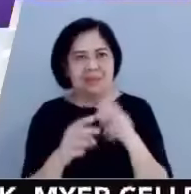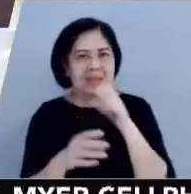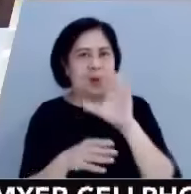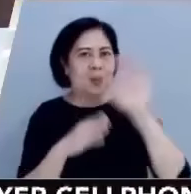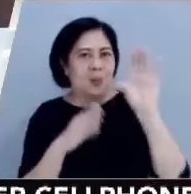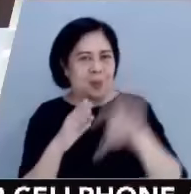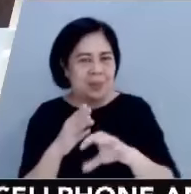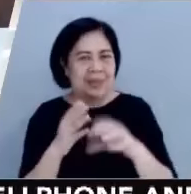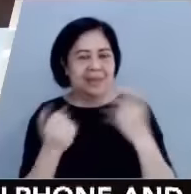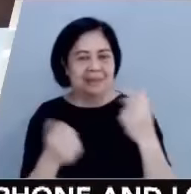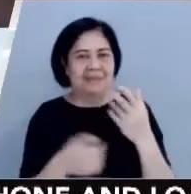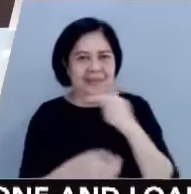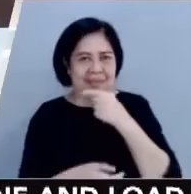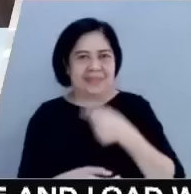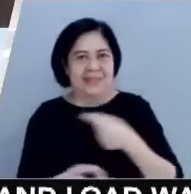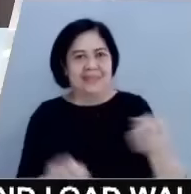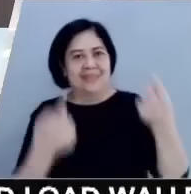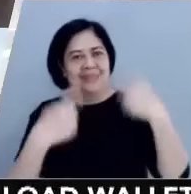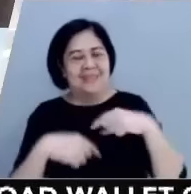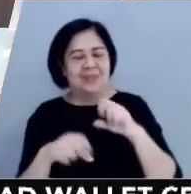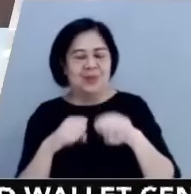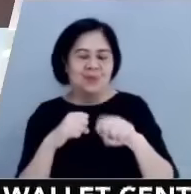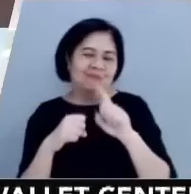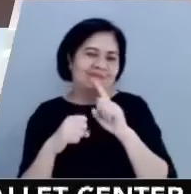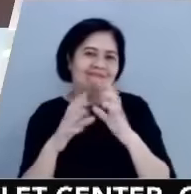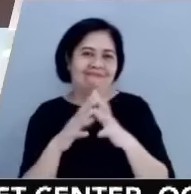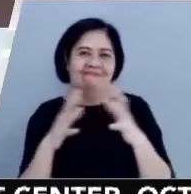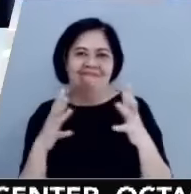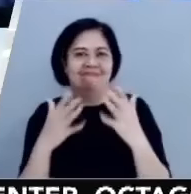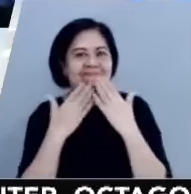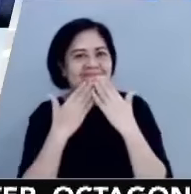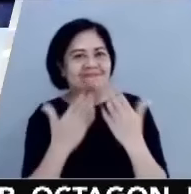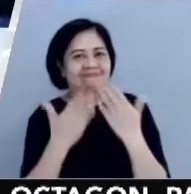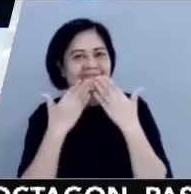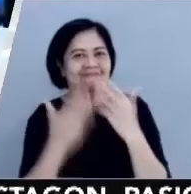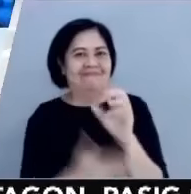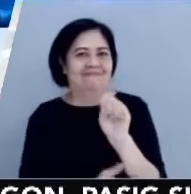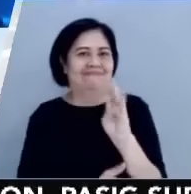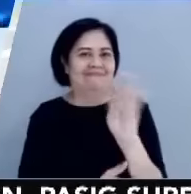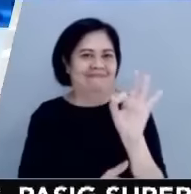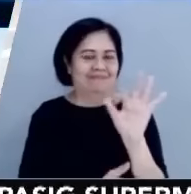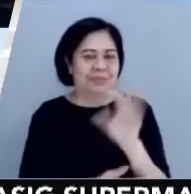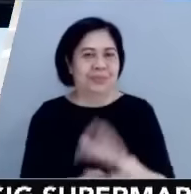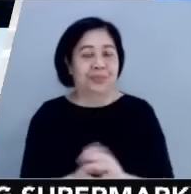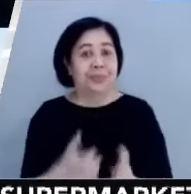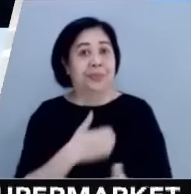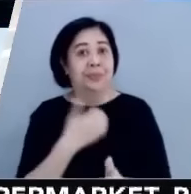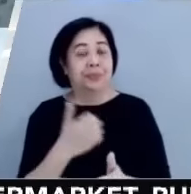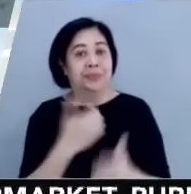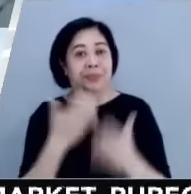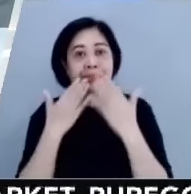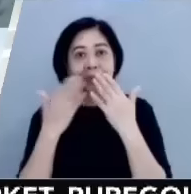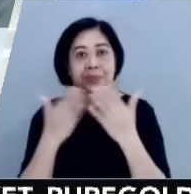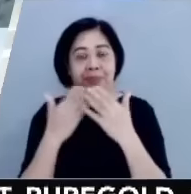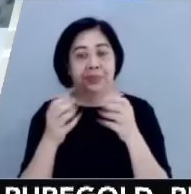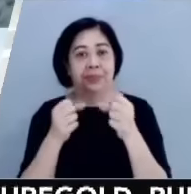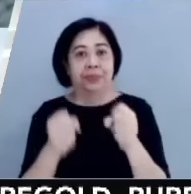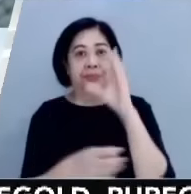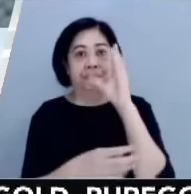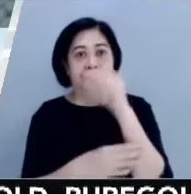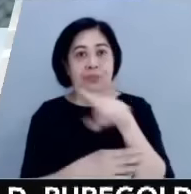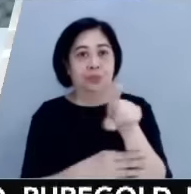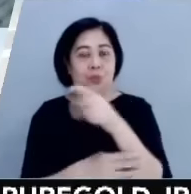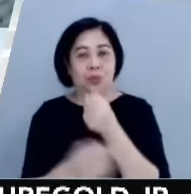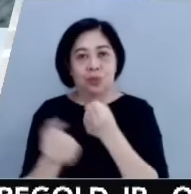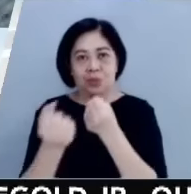lang kaya talagang sobrang emosyonal na nagpasalamat ang street boy sa mga sumuporta sa